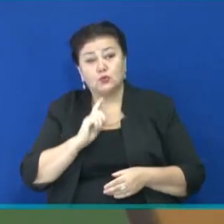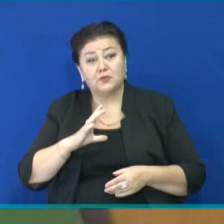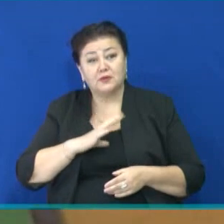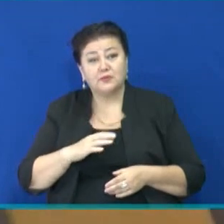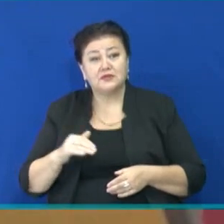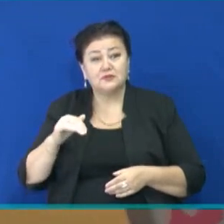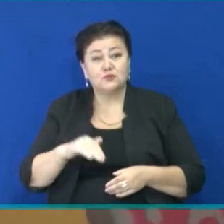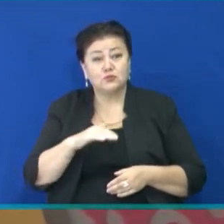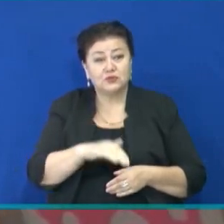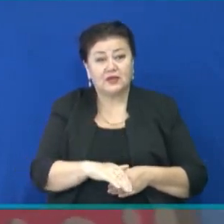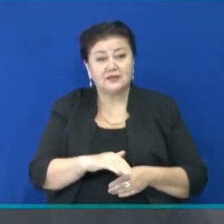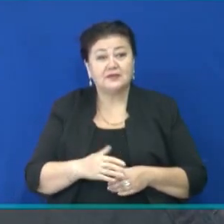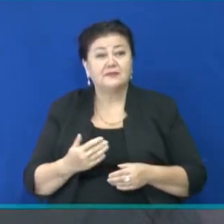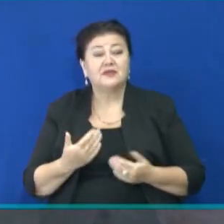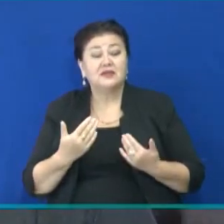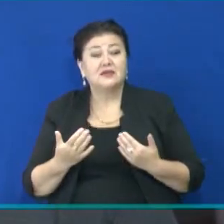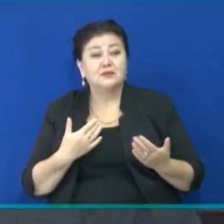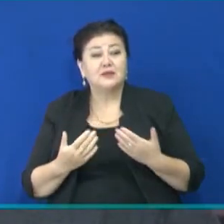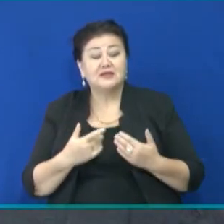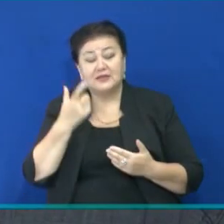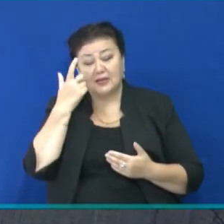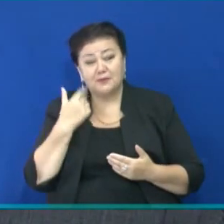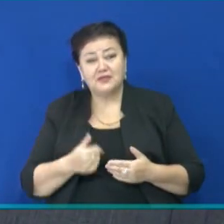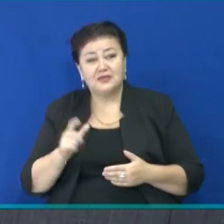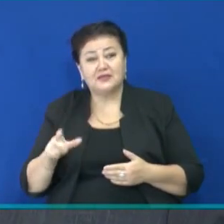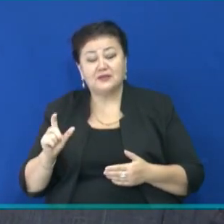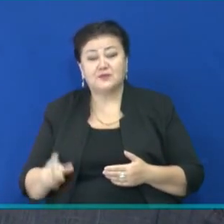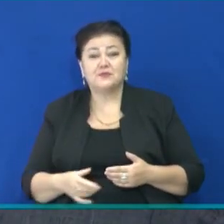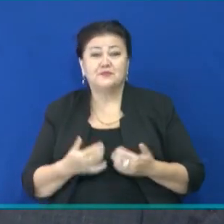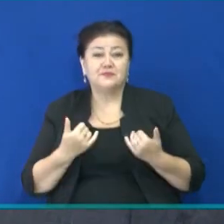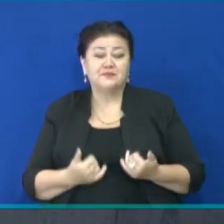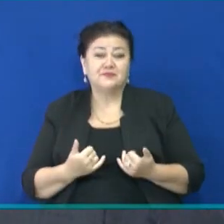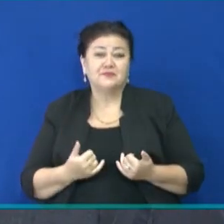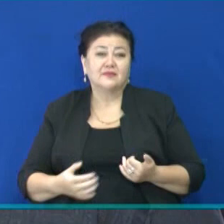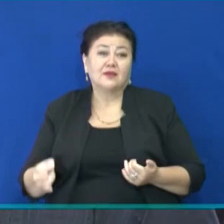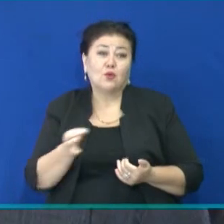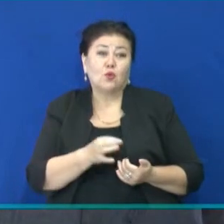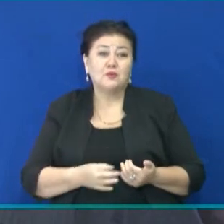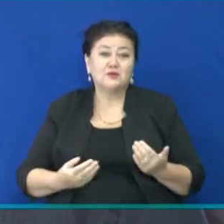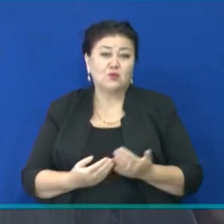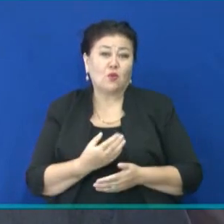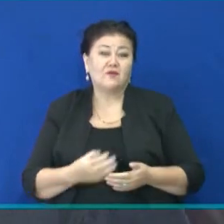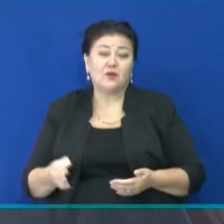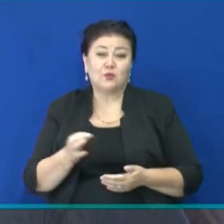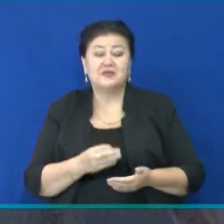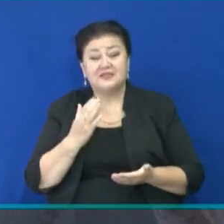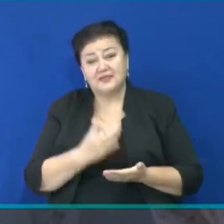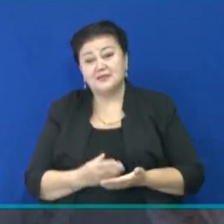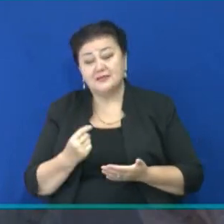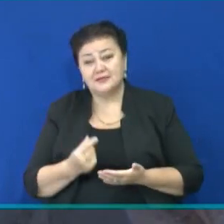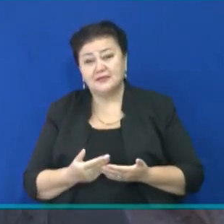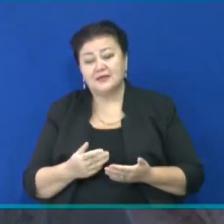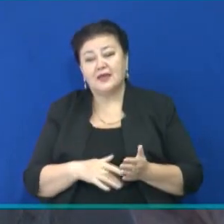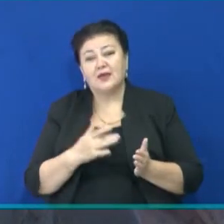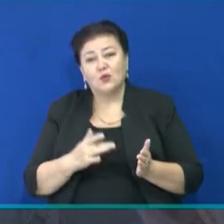туралы тұрғындардың пікірін білген едік. Ең өзі облыс болғаннан кейін, не болғаннан кейін, кішкене ақша бар, не бар, қаланың